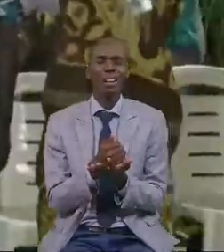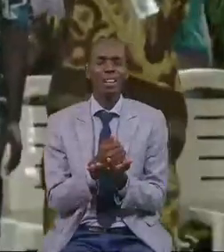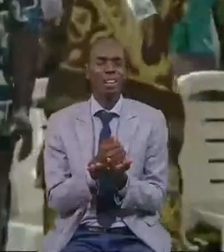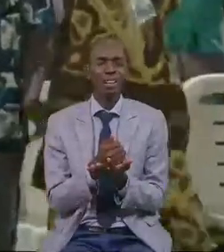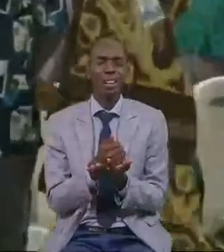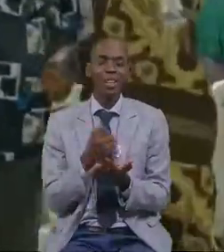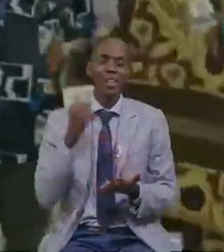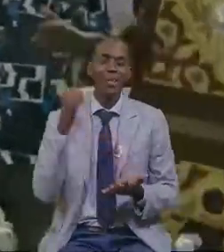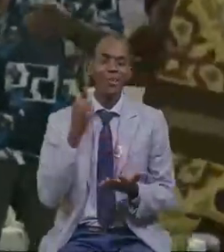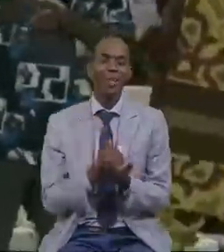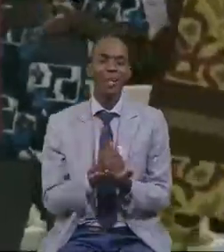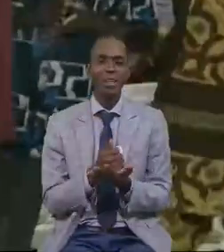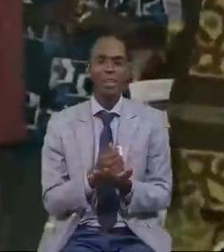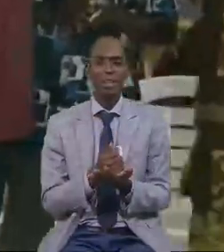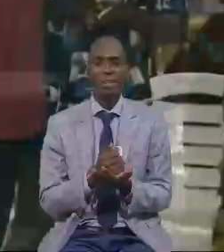Amen.